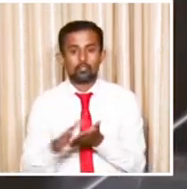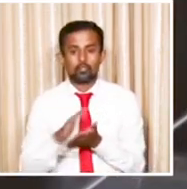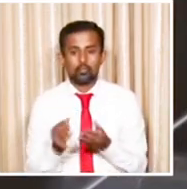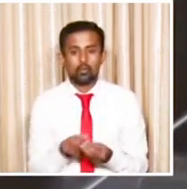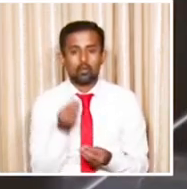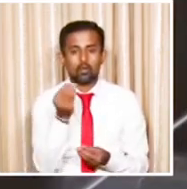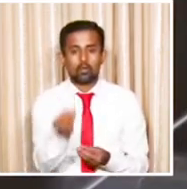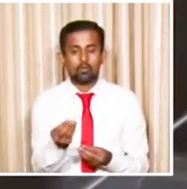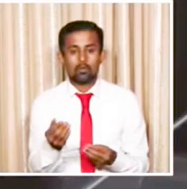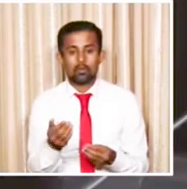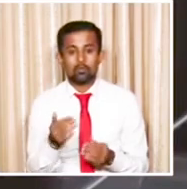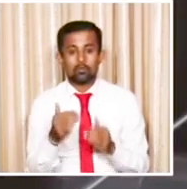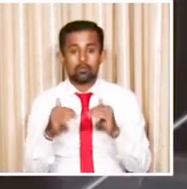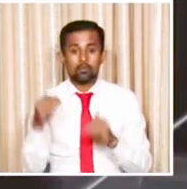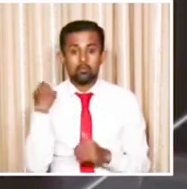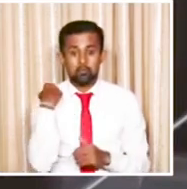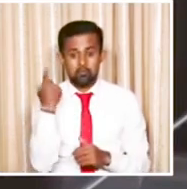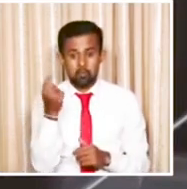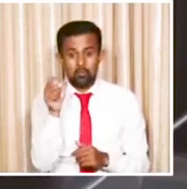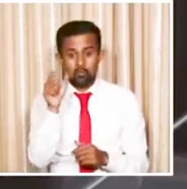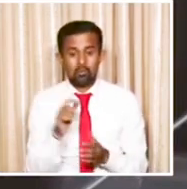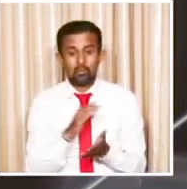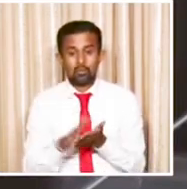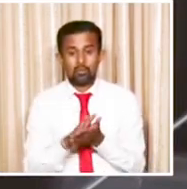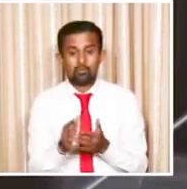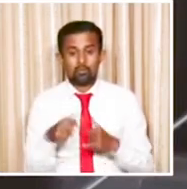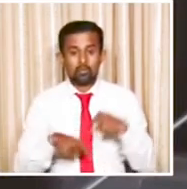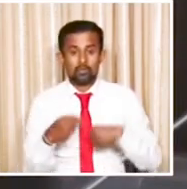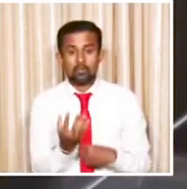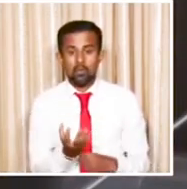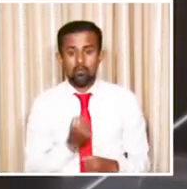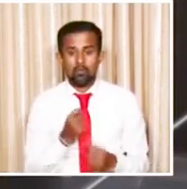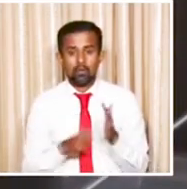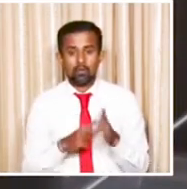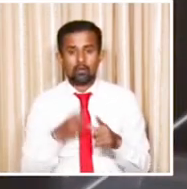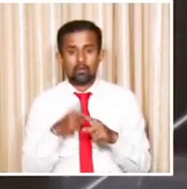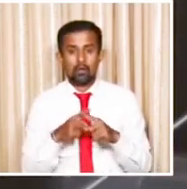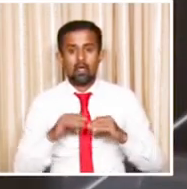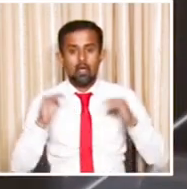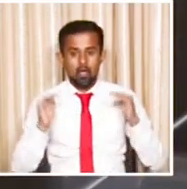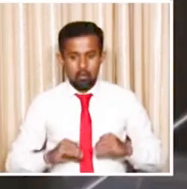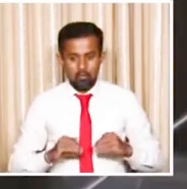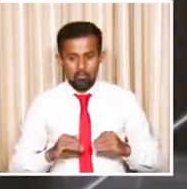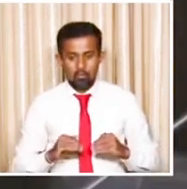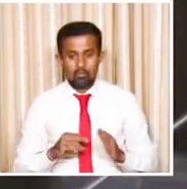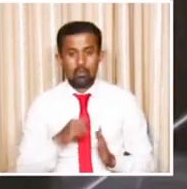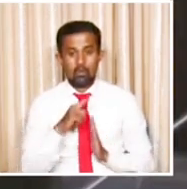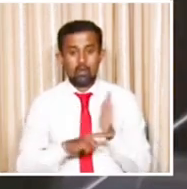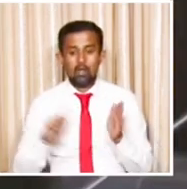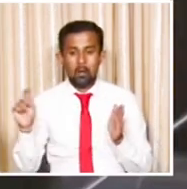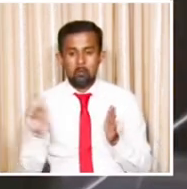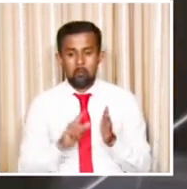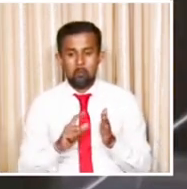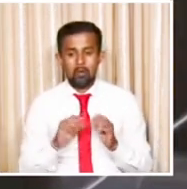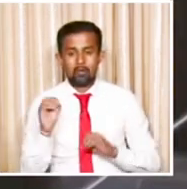දෙන්න අපේ අර ඉහළ පැලැන්තියට සහනාධාර දෙන්න ඡන්ද ගන්න උමනාවට බදු ටික කප්පාදු කරා රටේ ජාතික ආදායම බදු